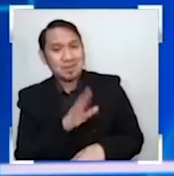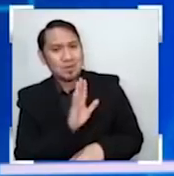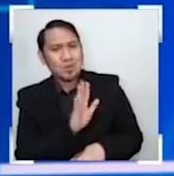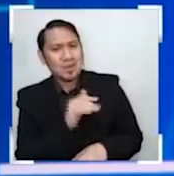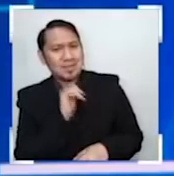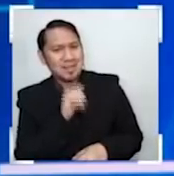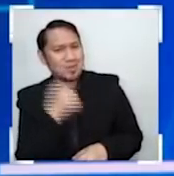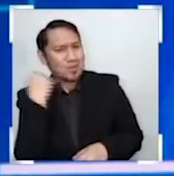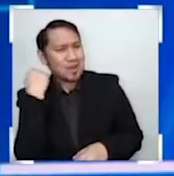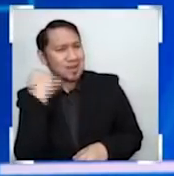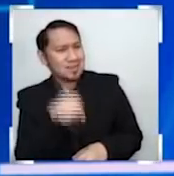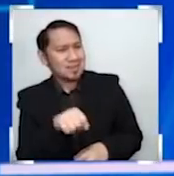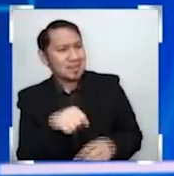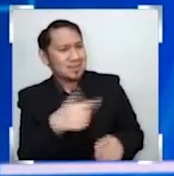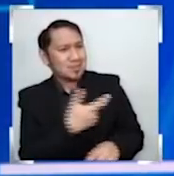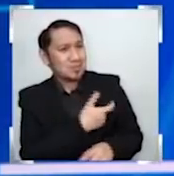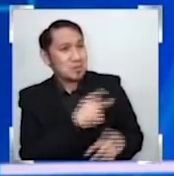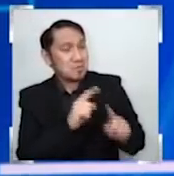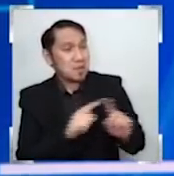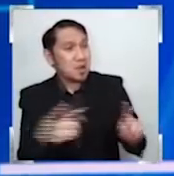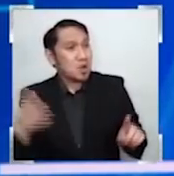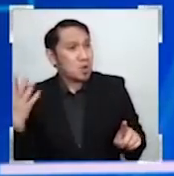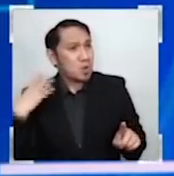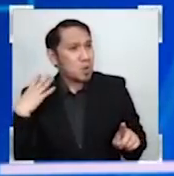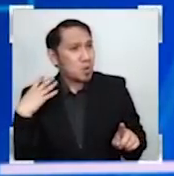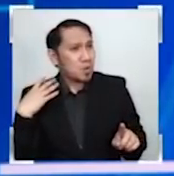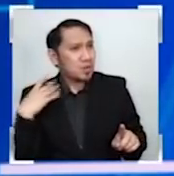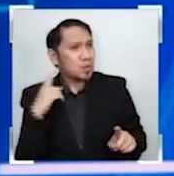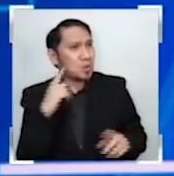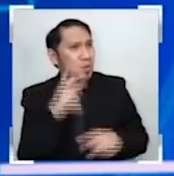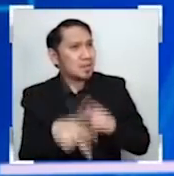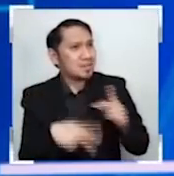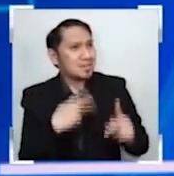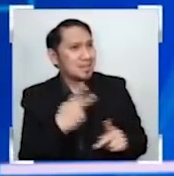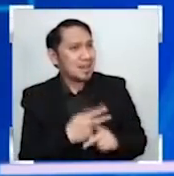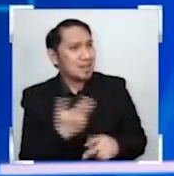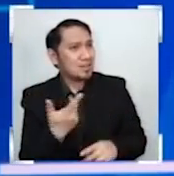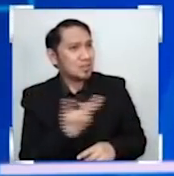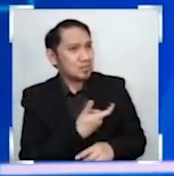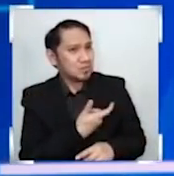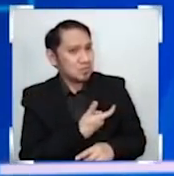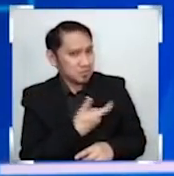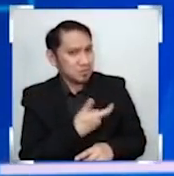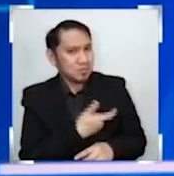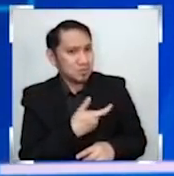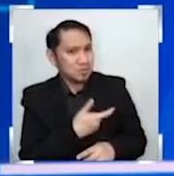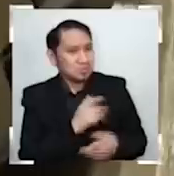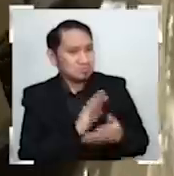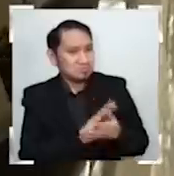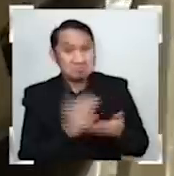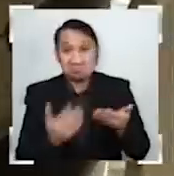bakuna pero may hinihintay raw siyang uri ng COVID vaccine. Saksi, si Rafi Tima.